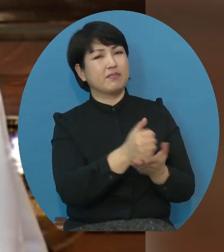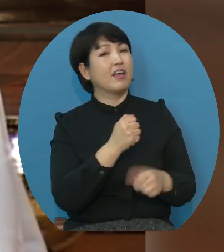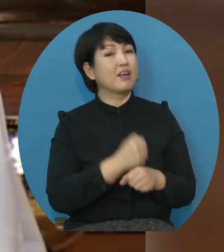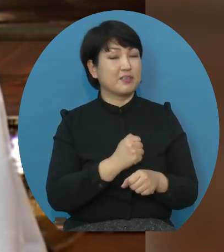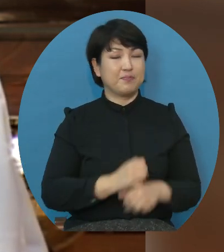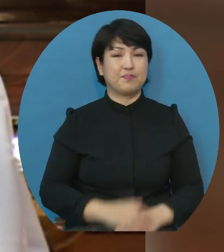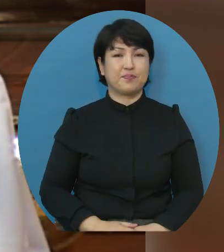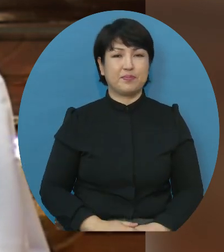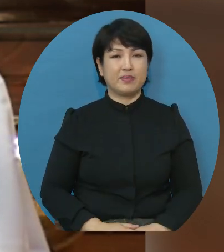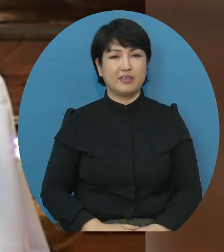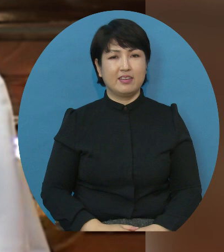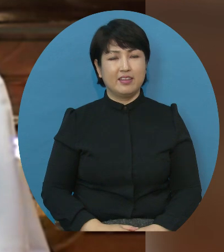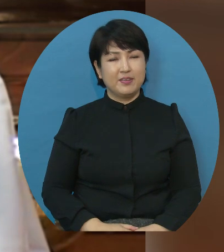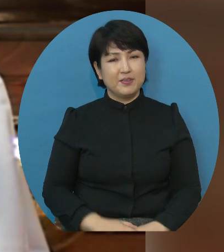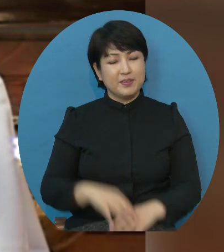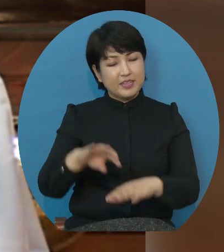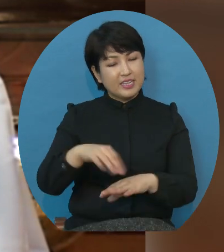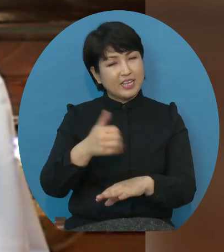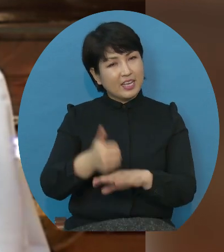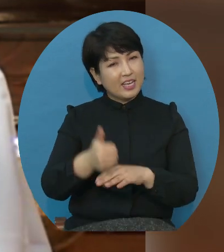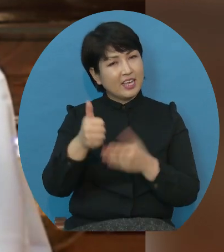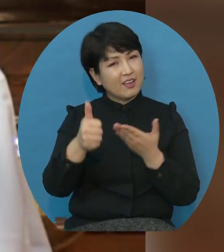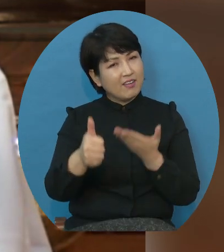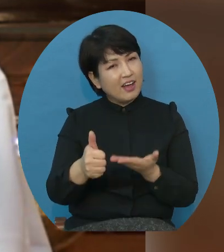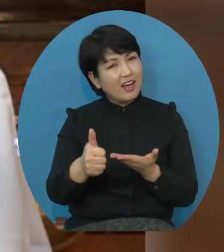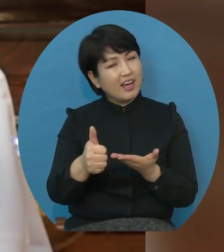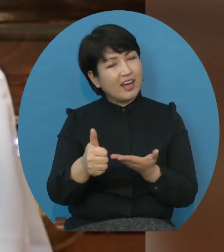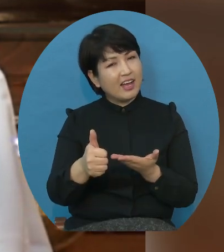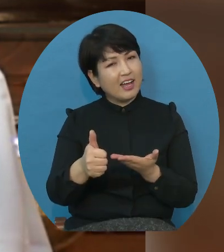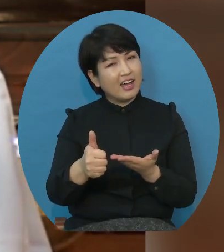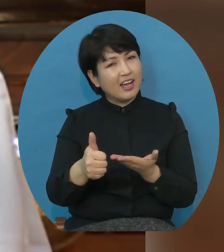그러니까 일부는 어떻게 보면 잠깐만